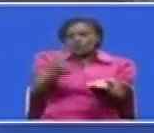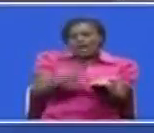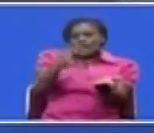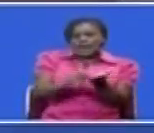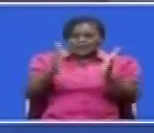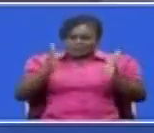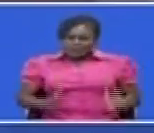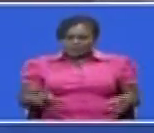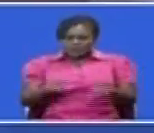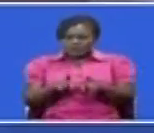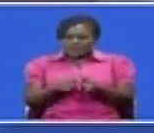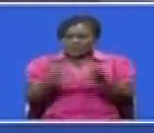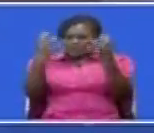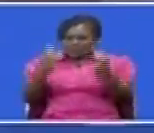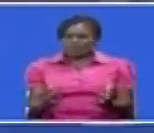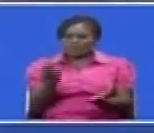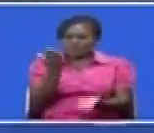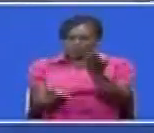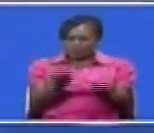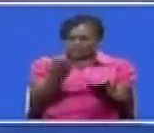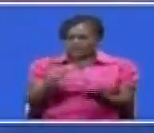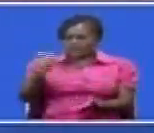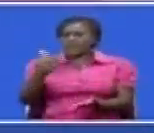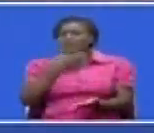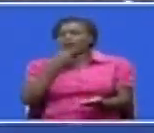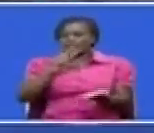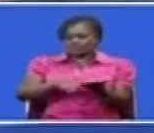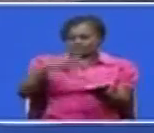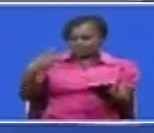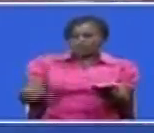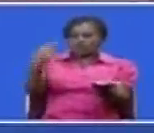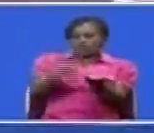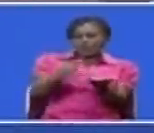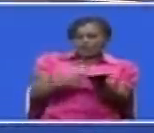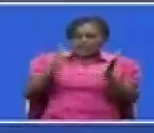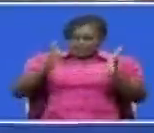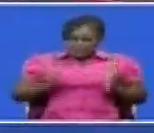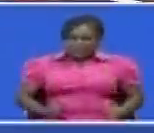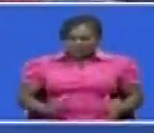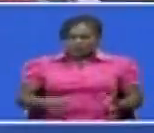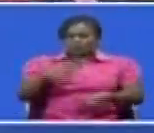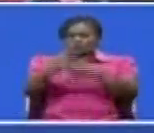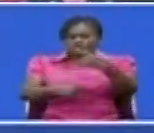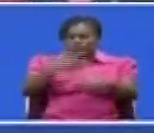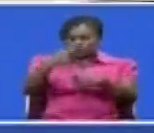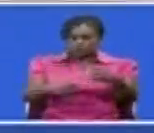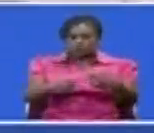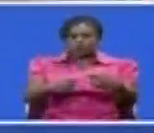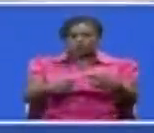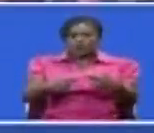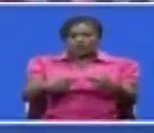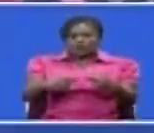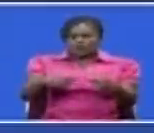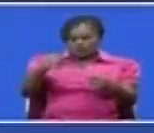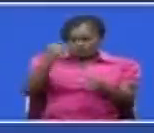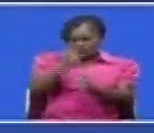4. Katika kitengo cha heavyweight, Moris Okolla alimwangusha Majid Sali kutoka Uganda katika raundi ya kwanza na kuendeleza msururu wa kutoshindwa nyumbani hadi